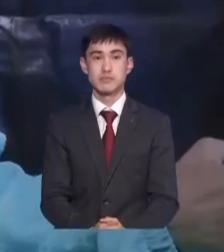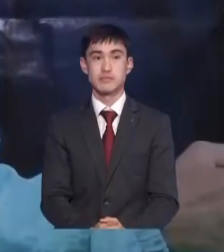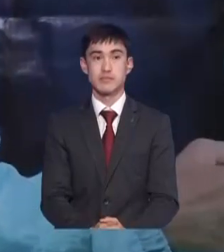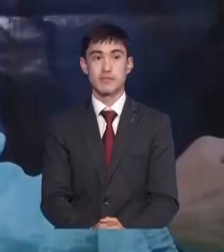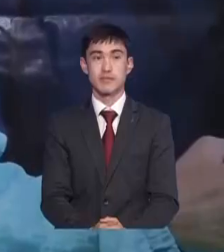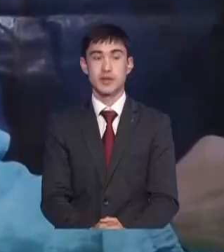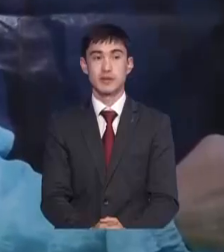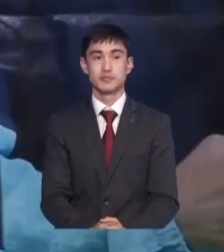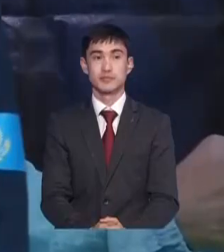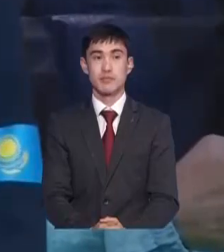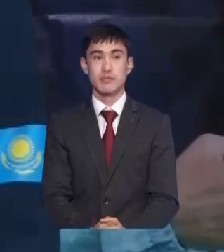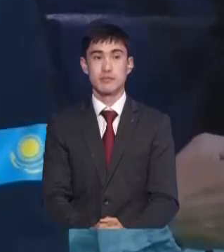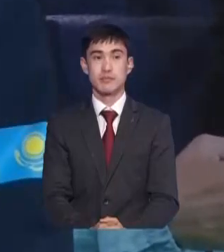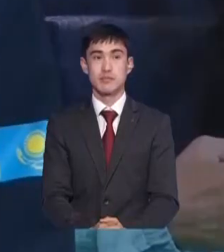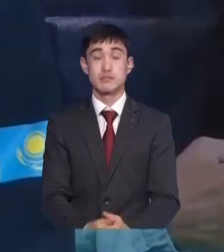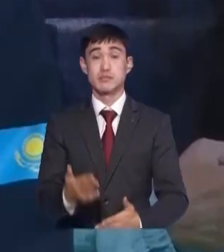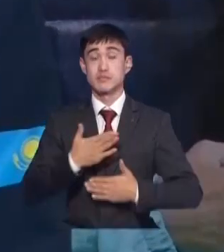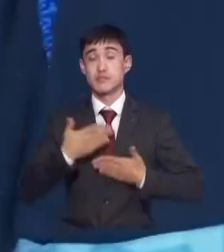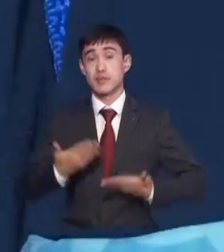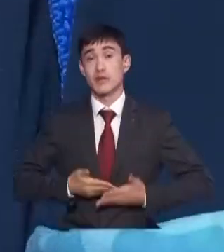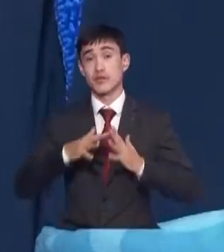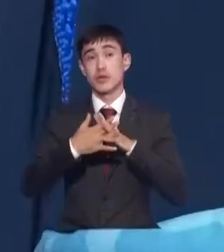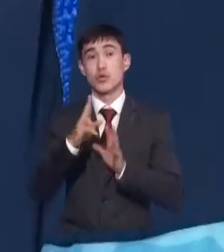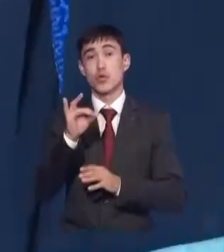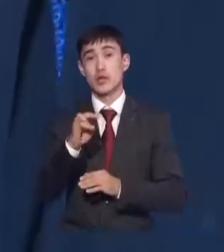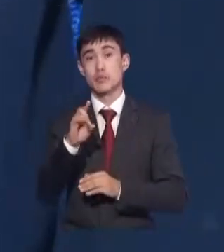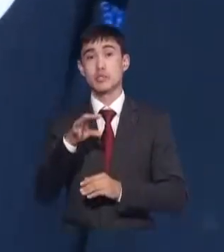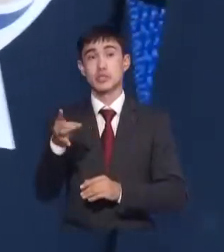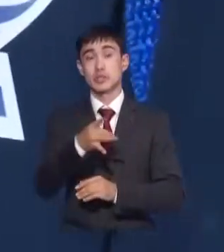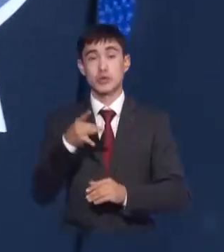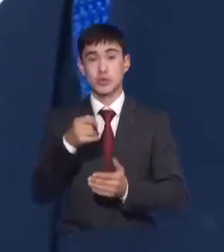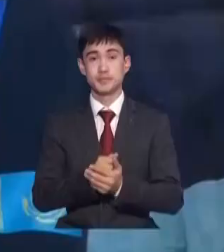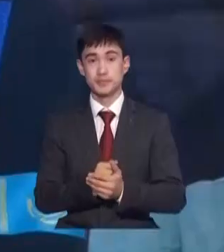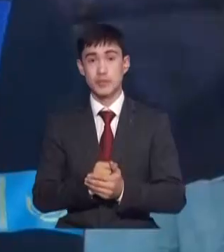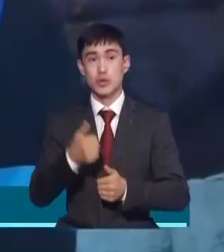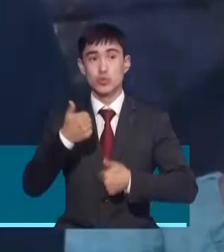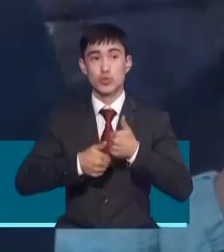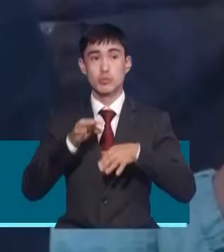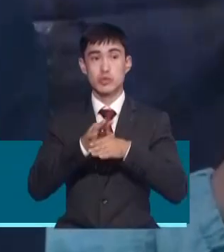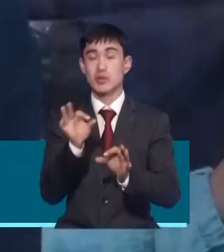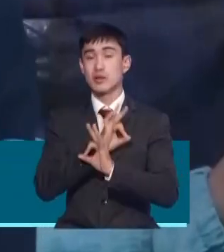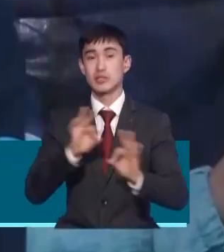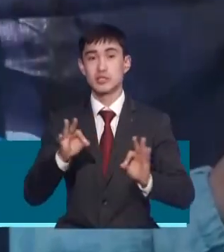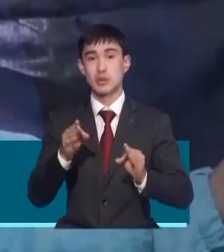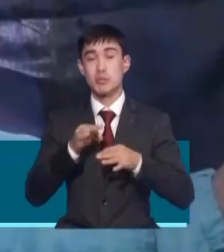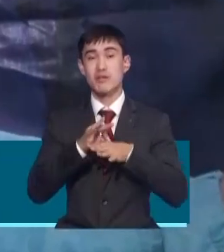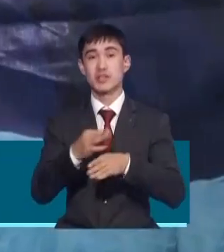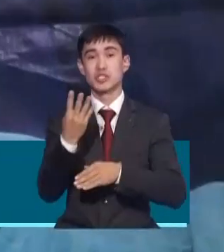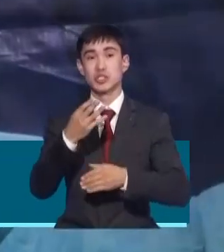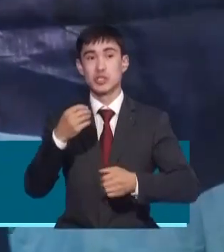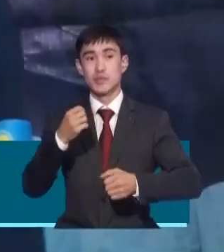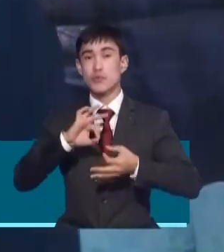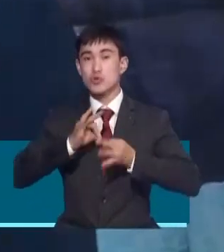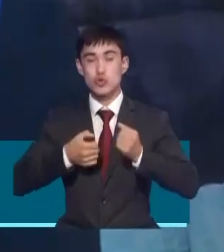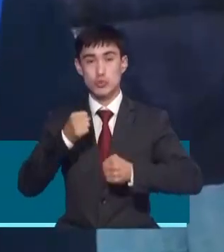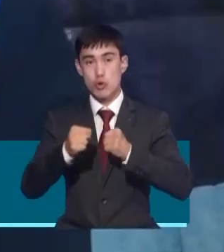Ембекши-Казахалдана Курамалында толдым. Я живу в селе Курам Ембекши-Казахского района. Турнир прошел отлично. Я провела 4